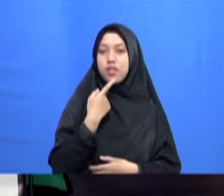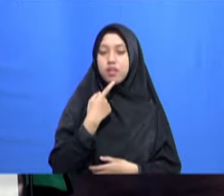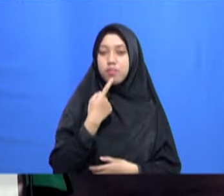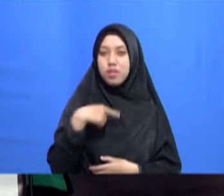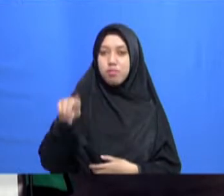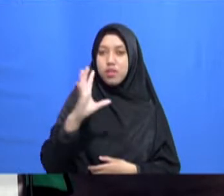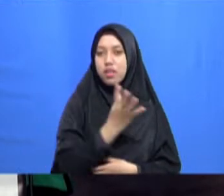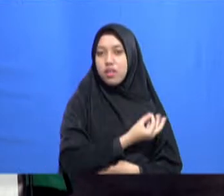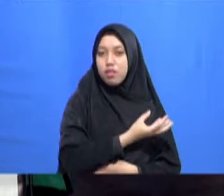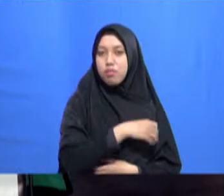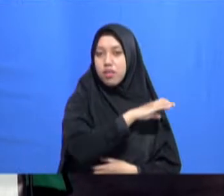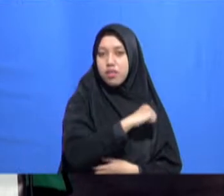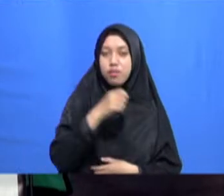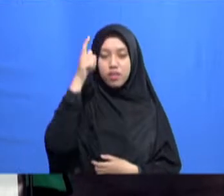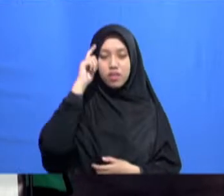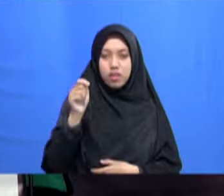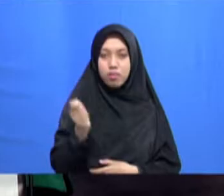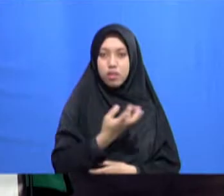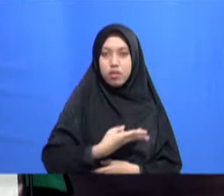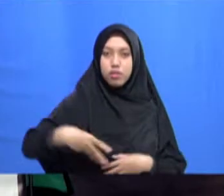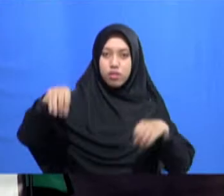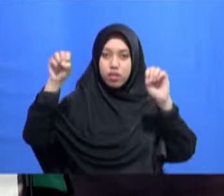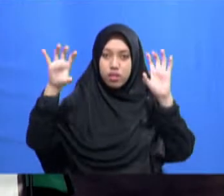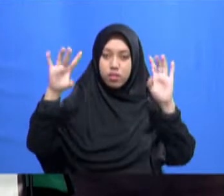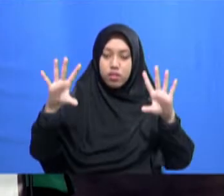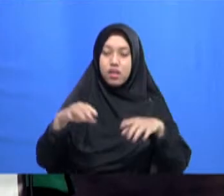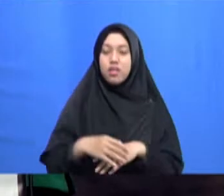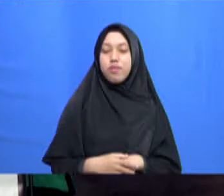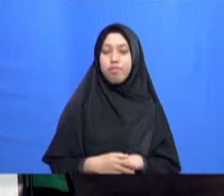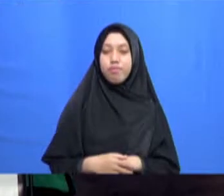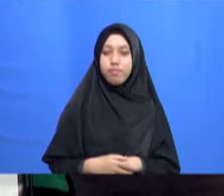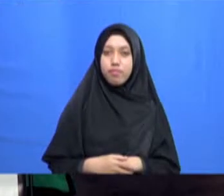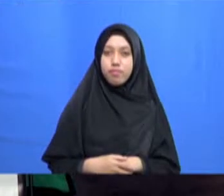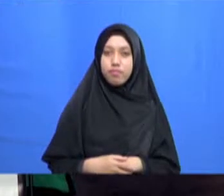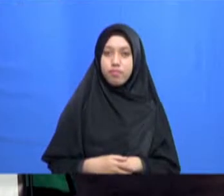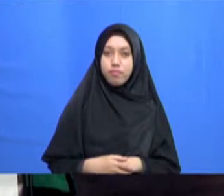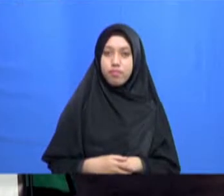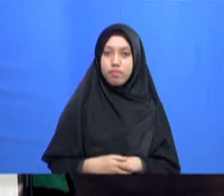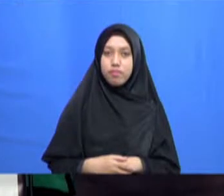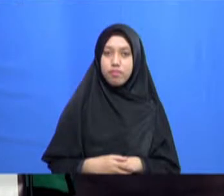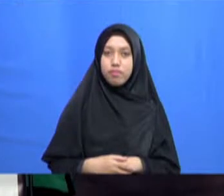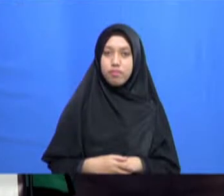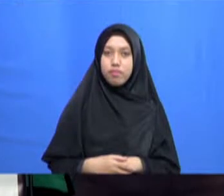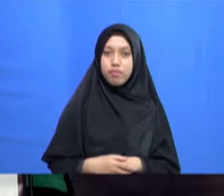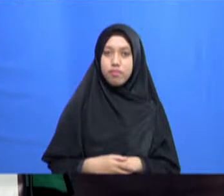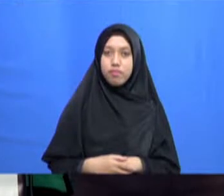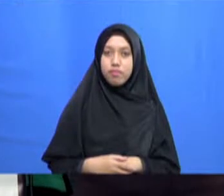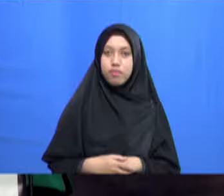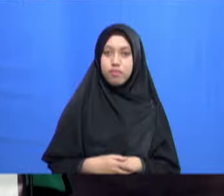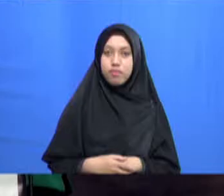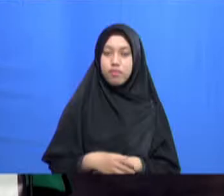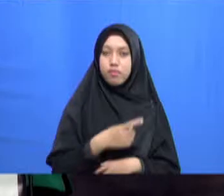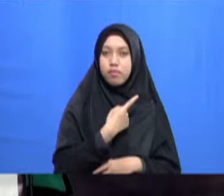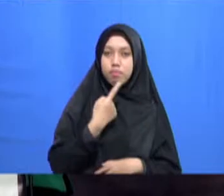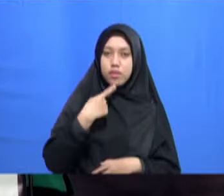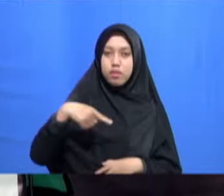Bismillahirrahmanirrahim. Assalamualaikum warahmatullahi wabarakatuh. Waalaikumsalam warahmatullahi wabarakatuh.